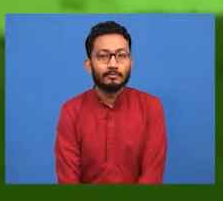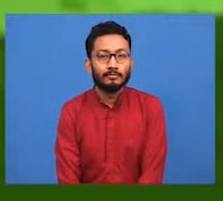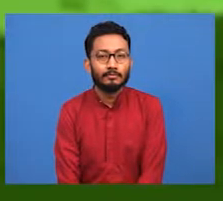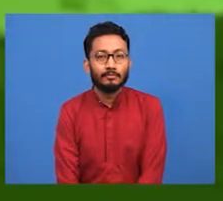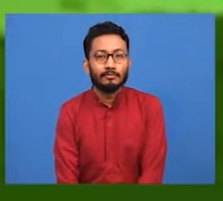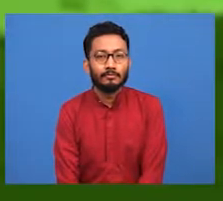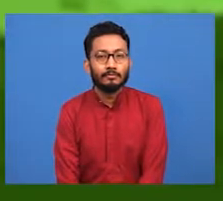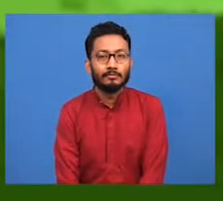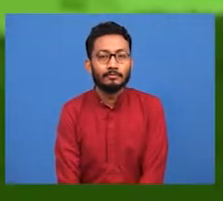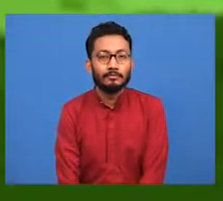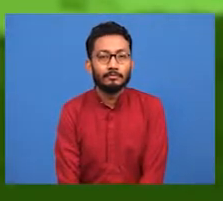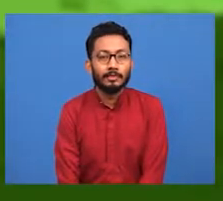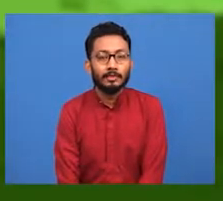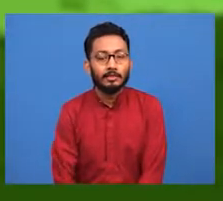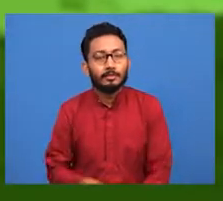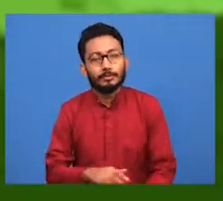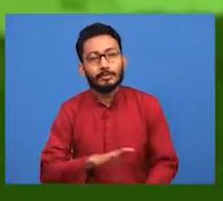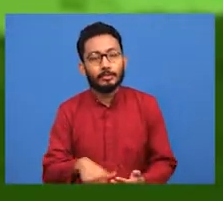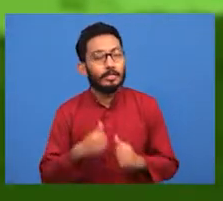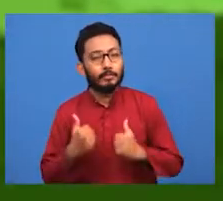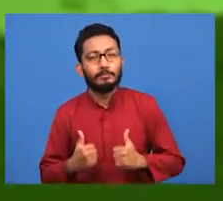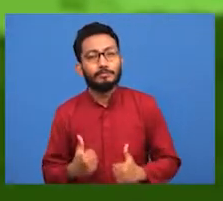Hebat! Kamu semua memang bijak.